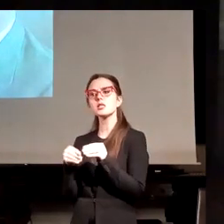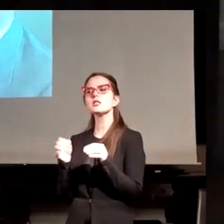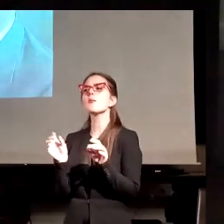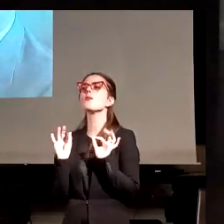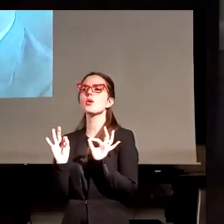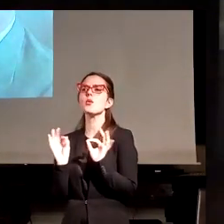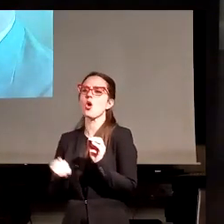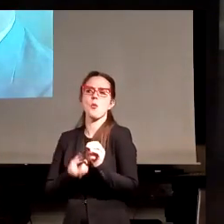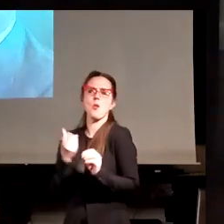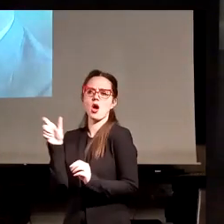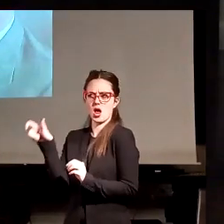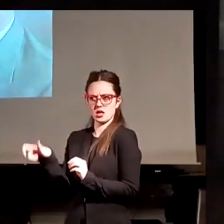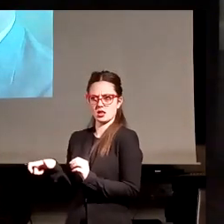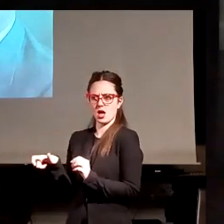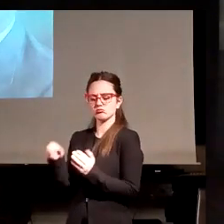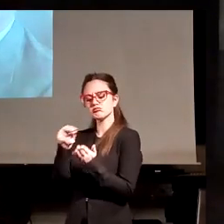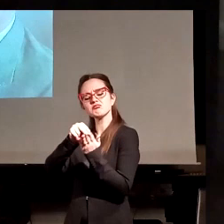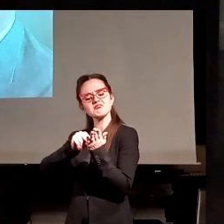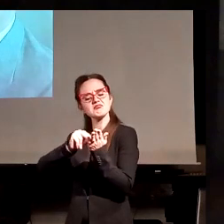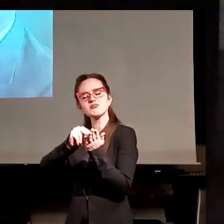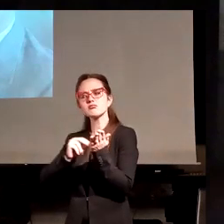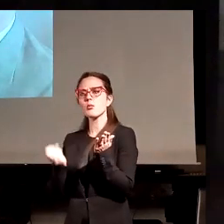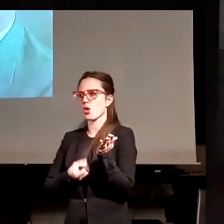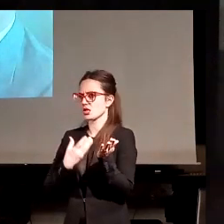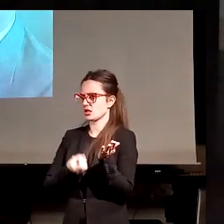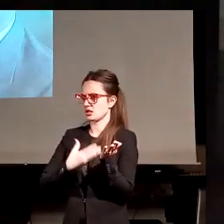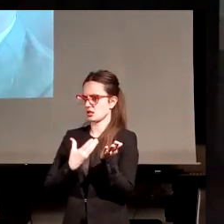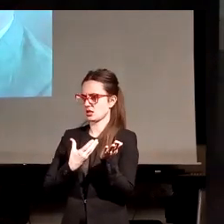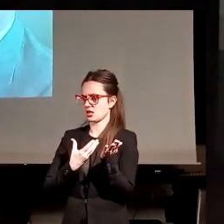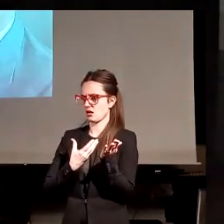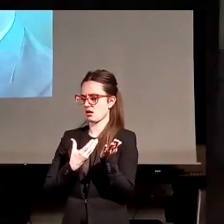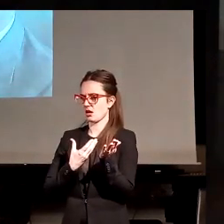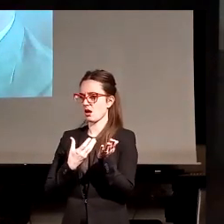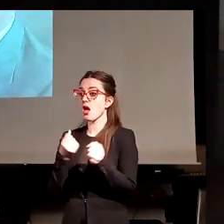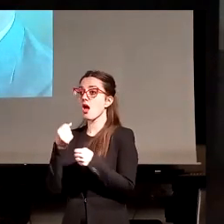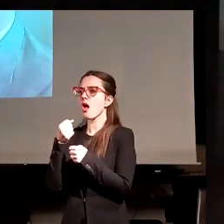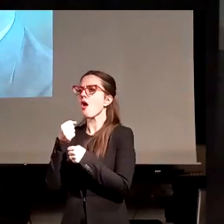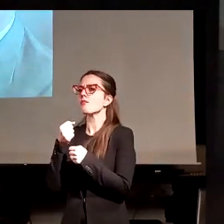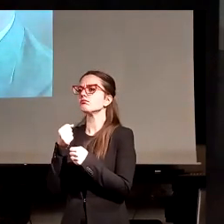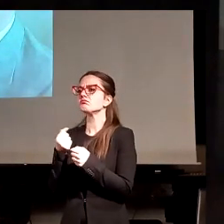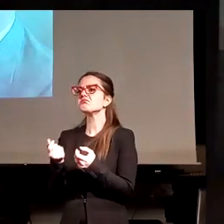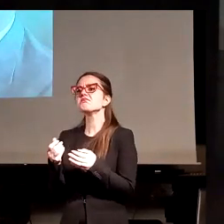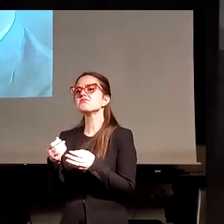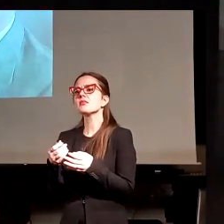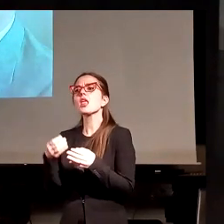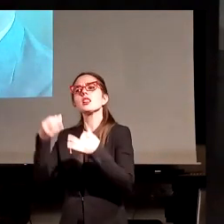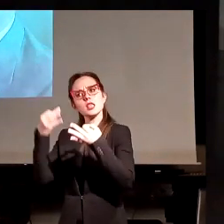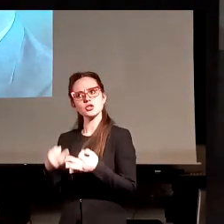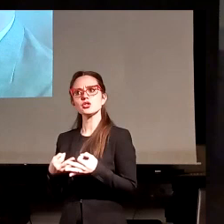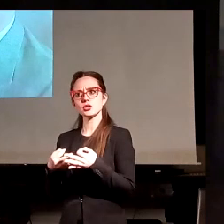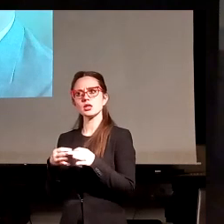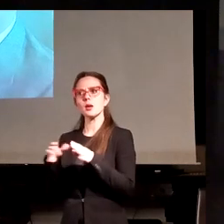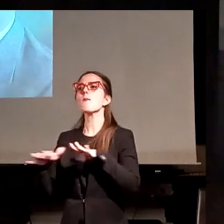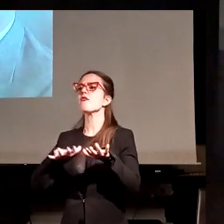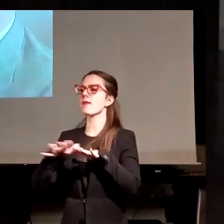poeta di composizioni fondano qualche un movimento e l'ultra ismo che metteva al